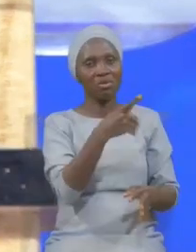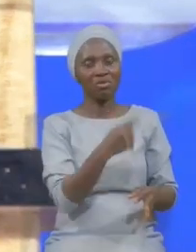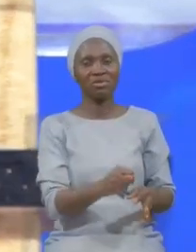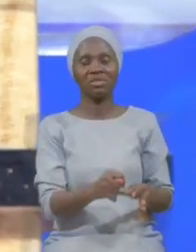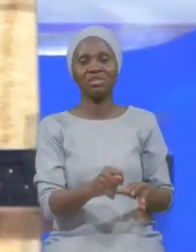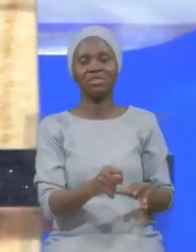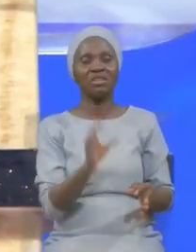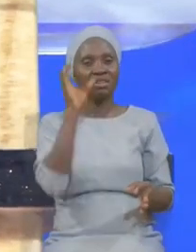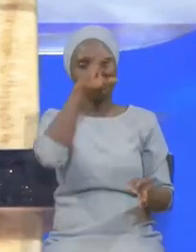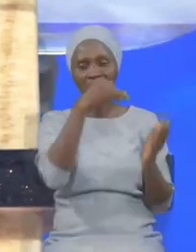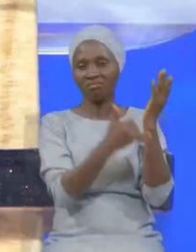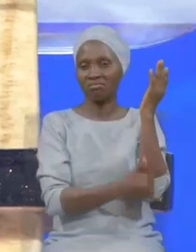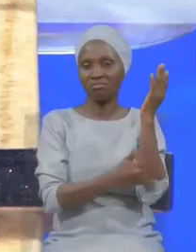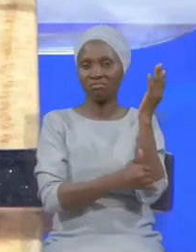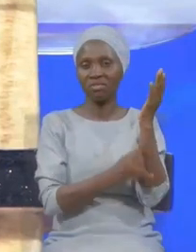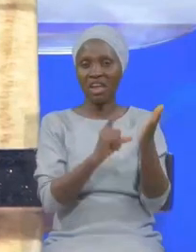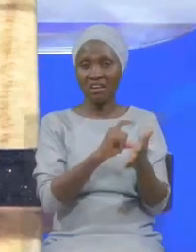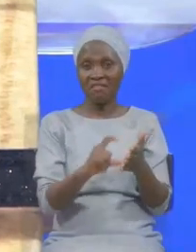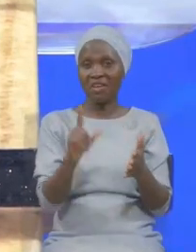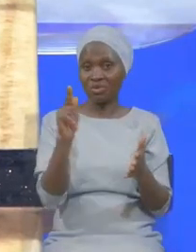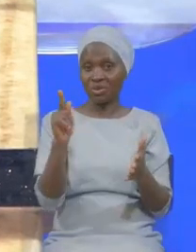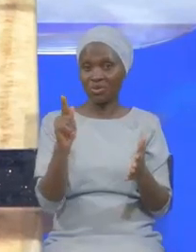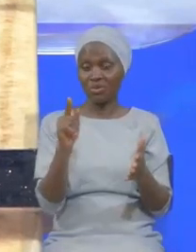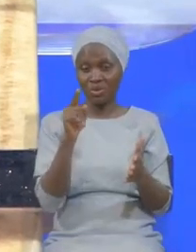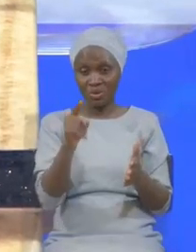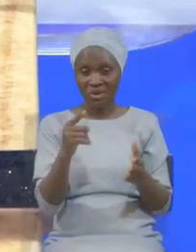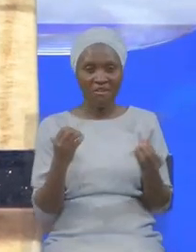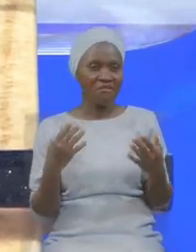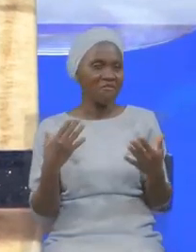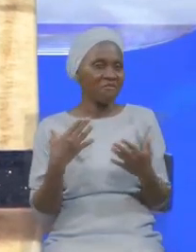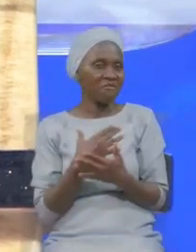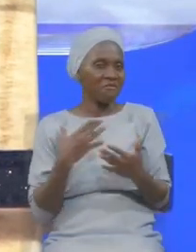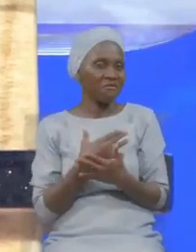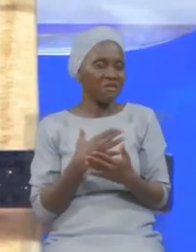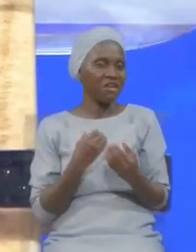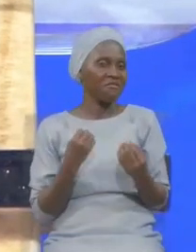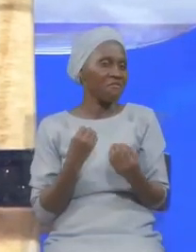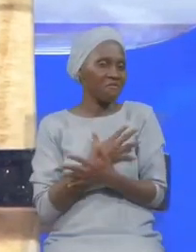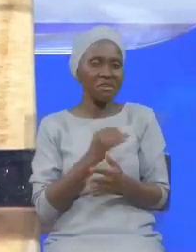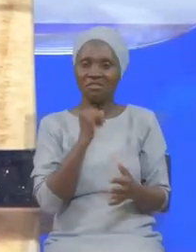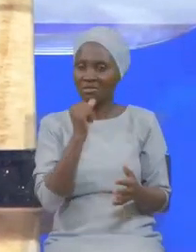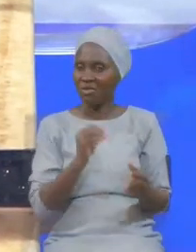Verset 21, terre, ne crains pas. Sois dans l'allégresse et réjouis-toi.